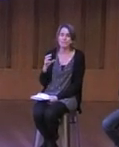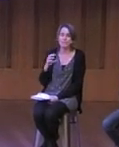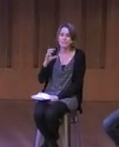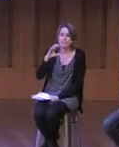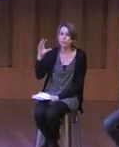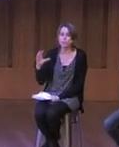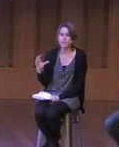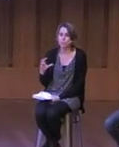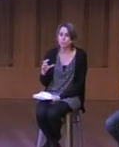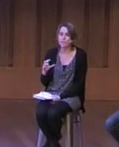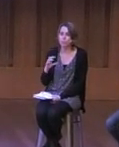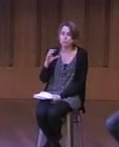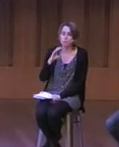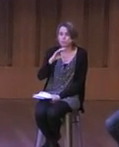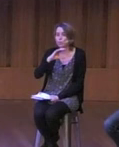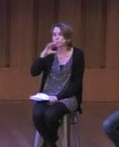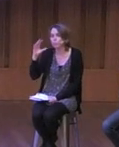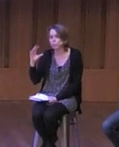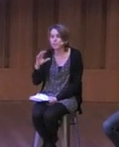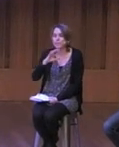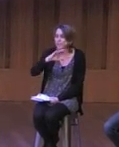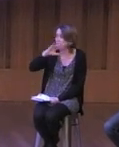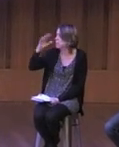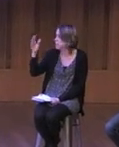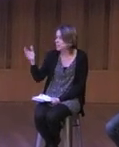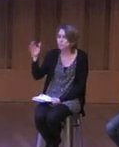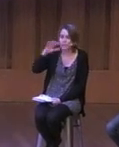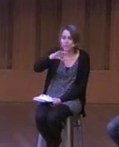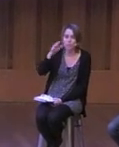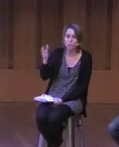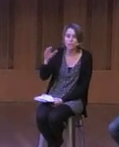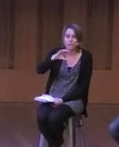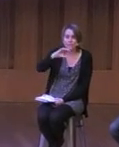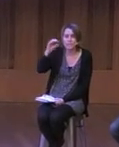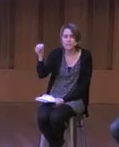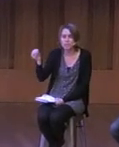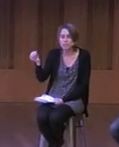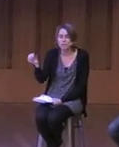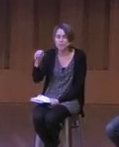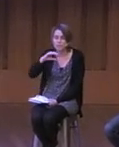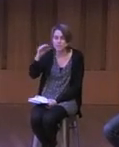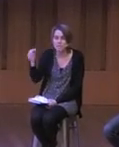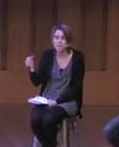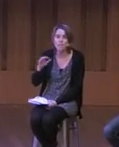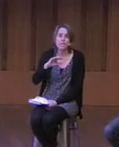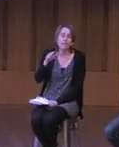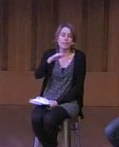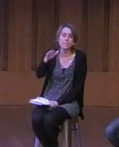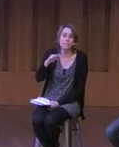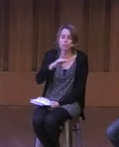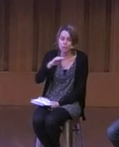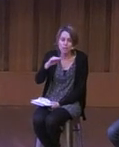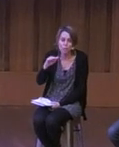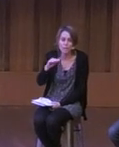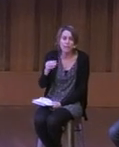I per tant és aconseguir aquest objectiu. Llavors es pot jugar amb topografia, anant, diguéssim, créixer la topografia en cas que es, es necessiti, i en